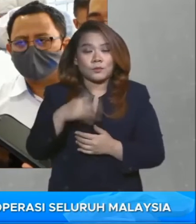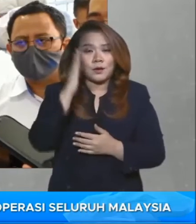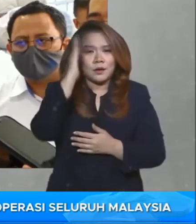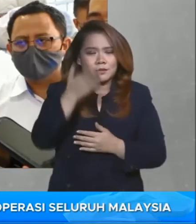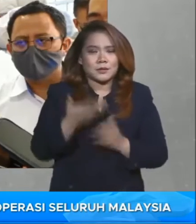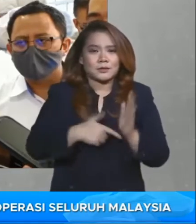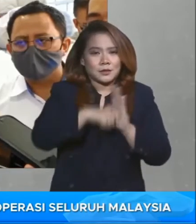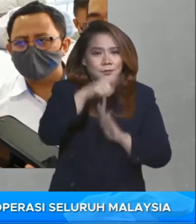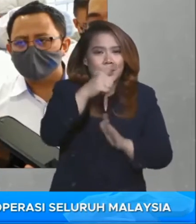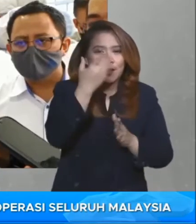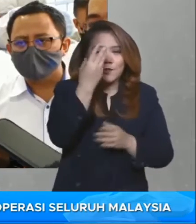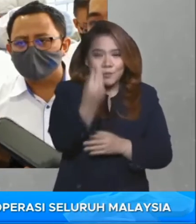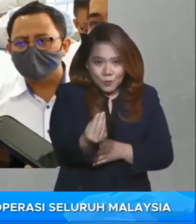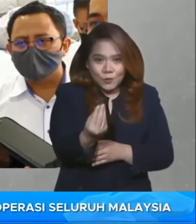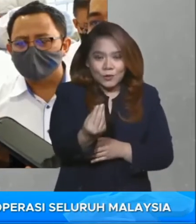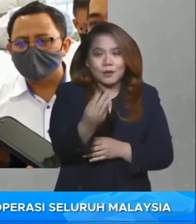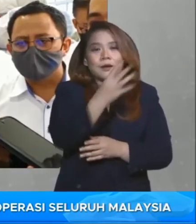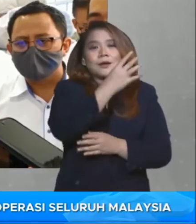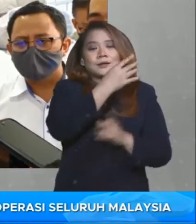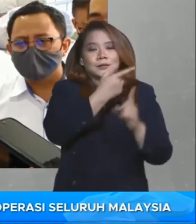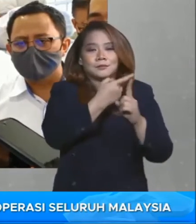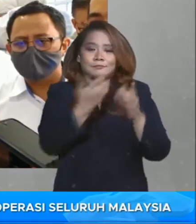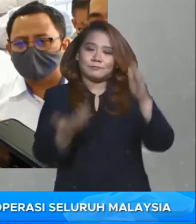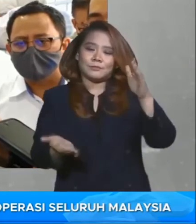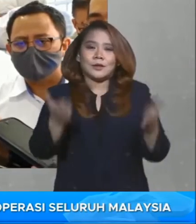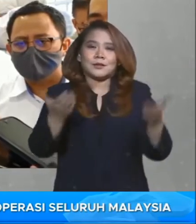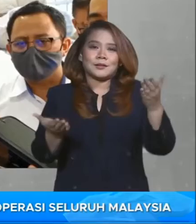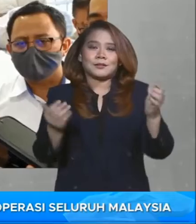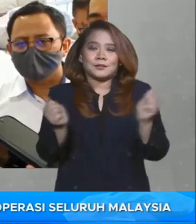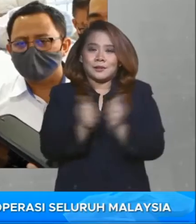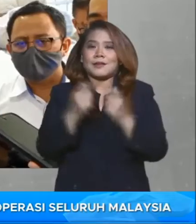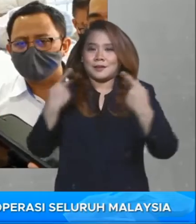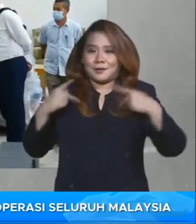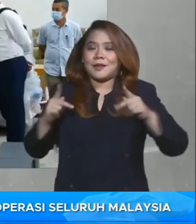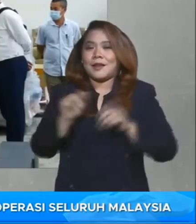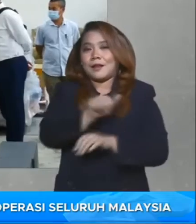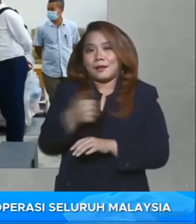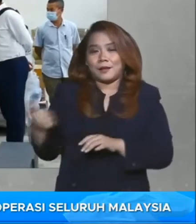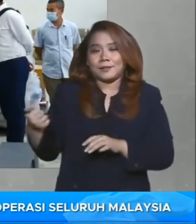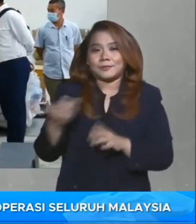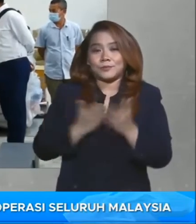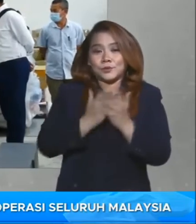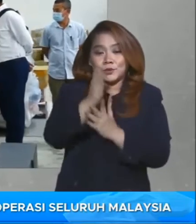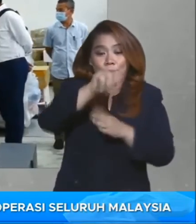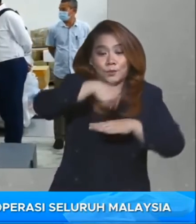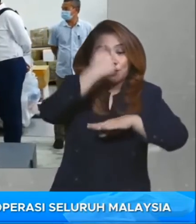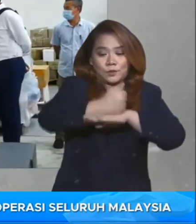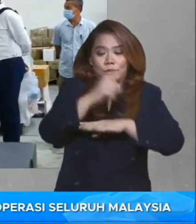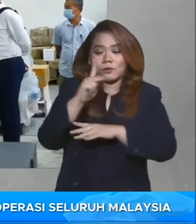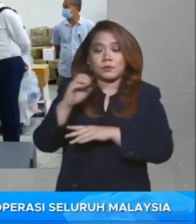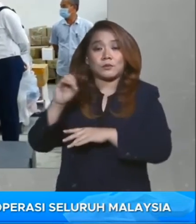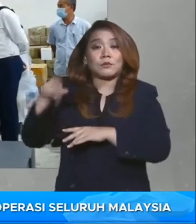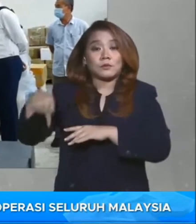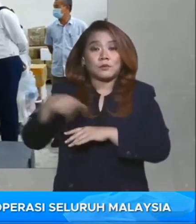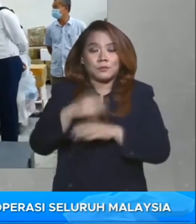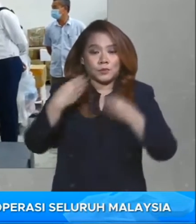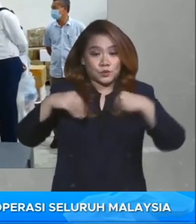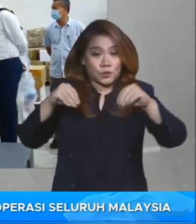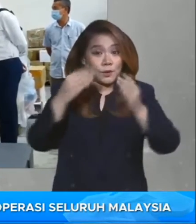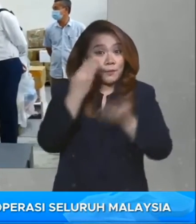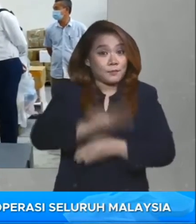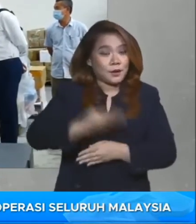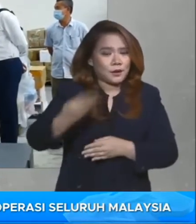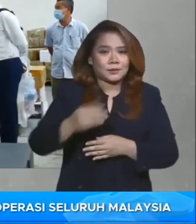akan lebih murah daripada harga bisa dicegah yang lain bersih penuh cukup mag penjualan barang